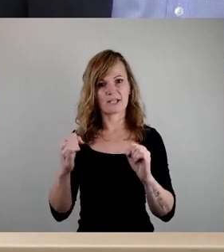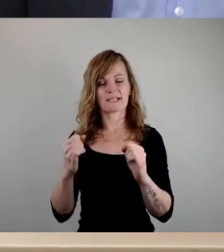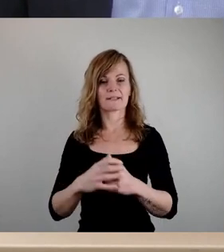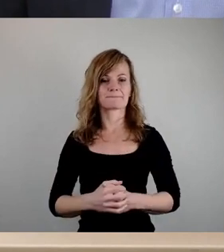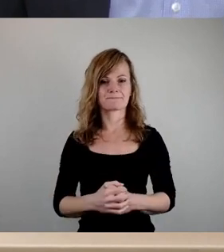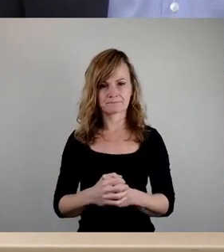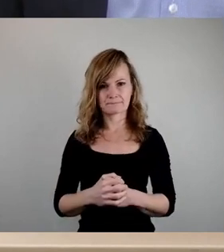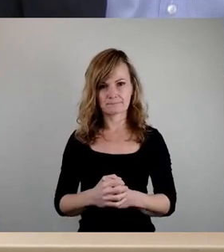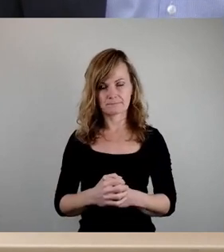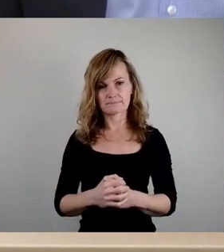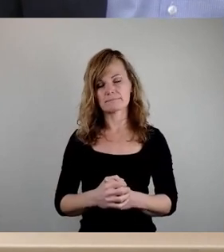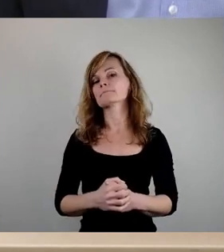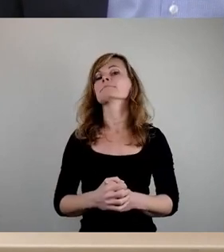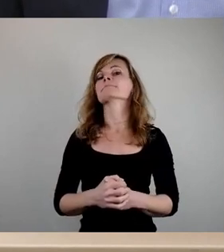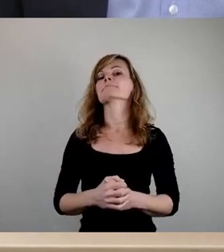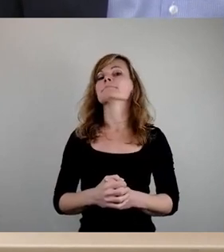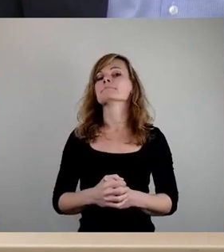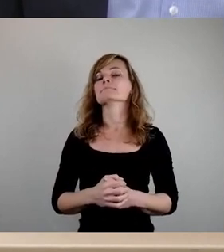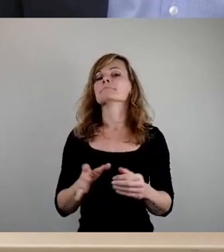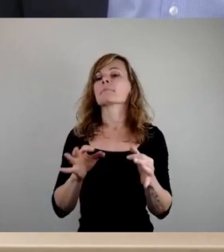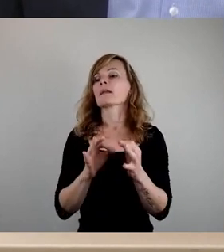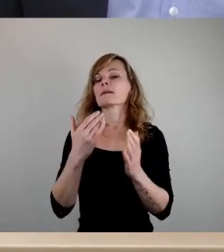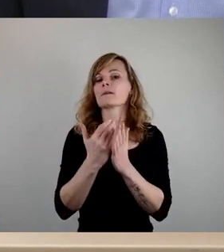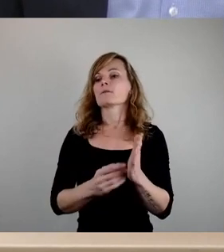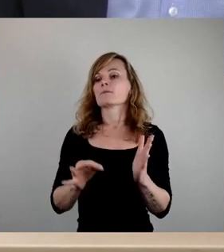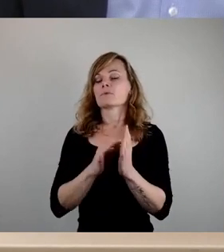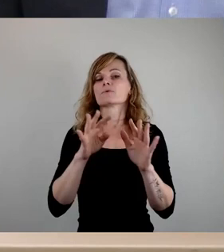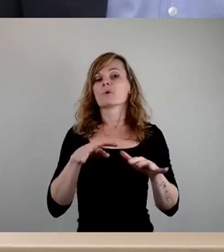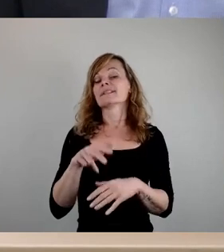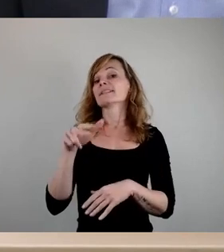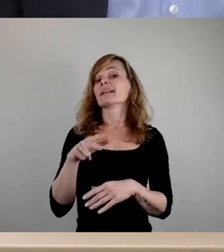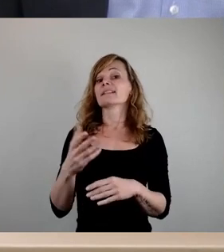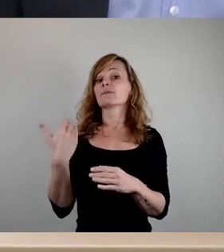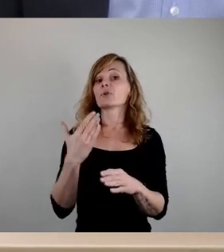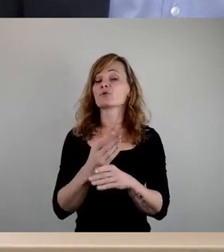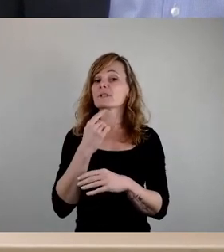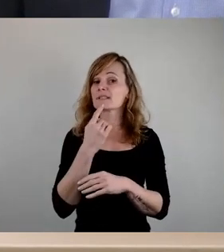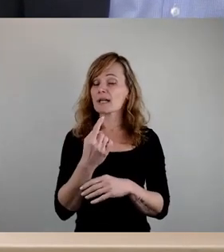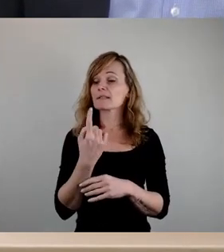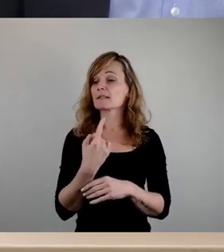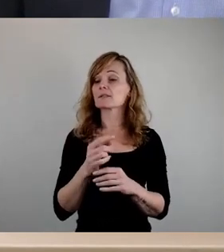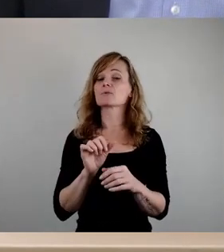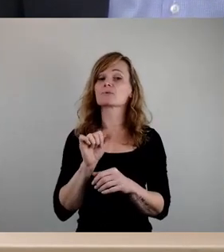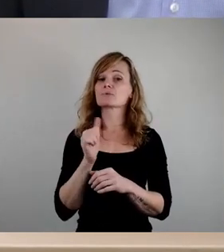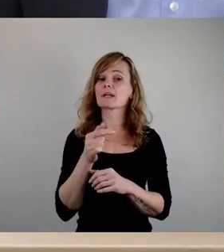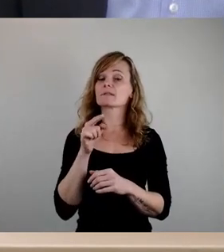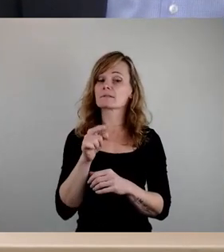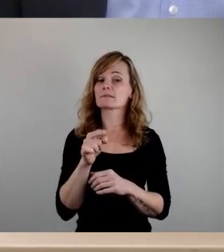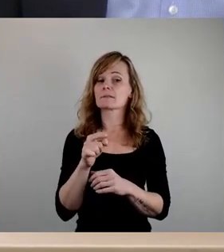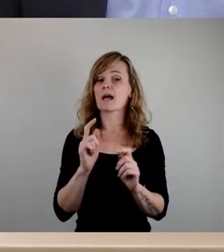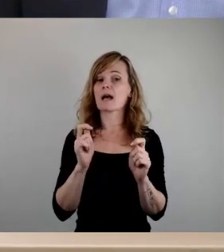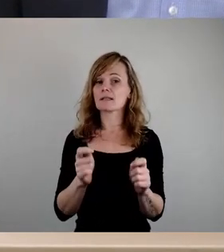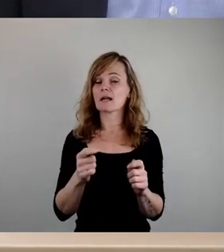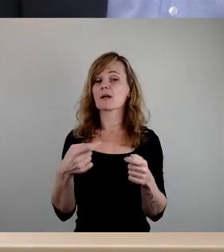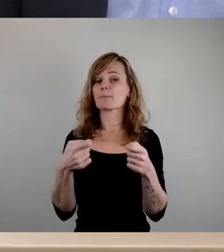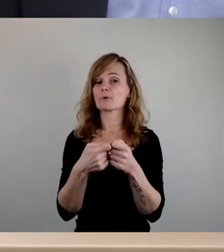zum Tagesordnungspunkt 19.13 und wie angekündigt, würden wir zunächst uns mit dem Antrag Bündnis